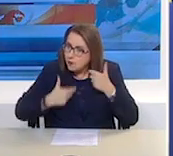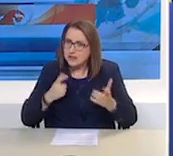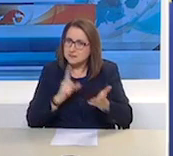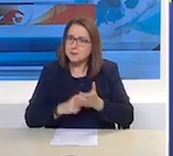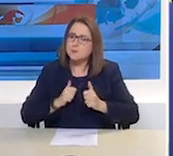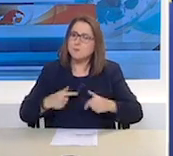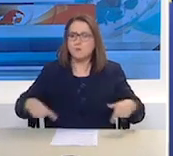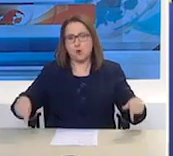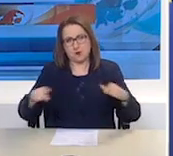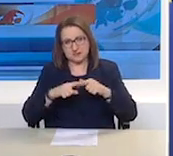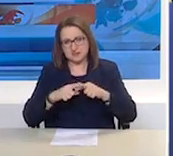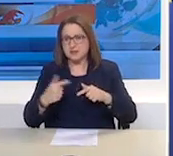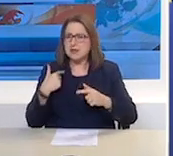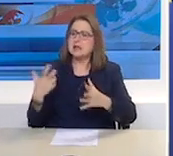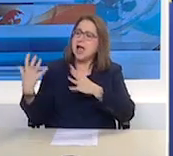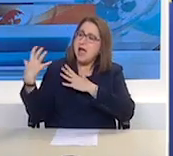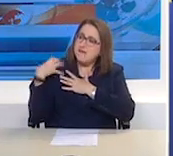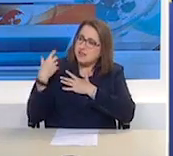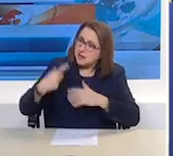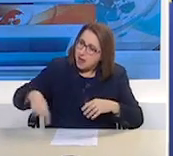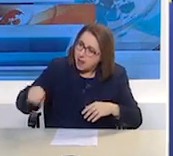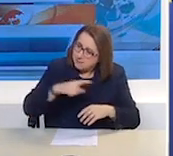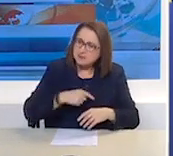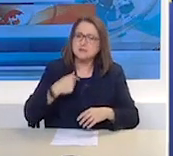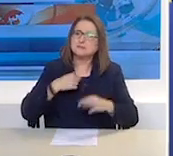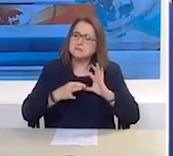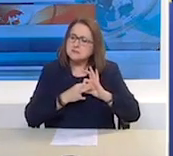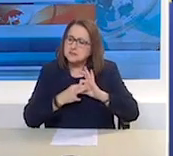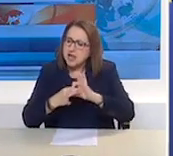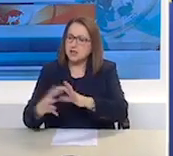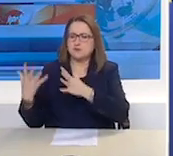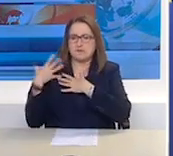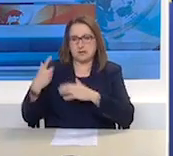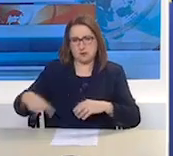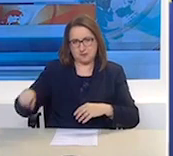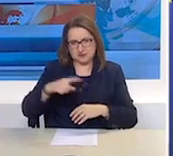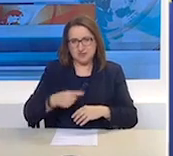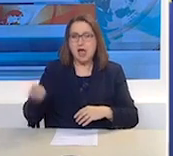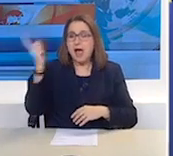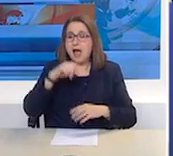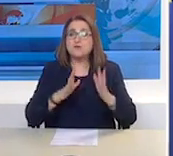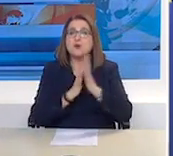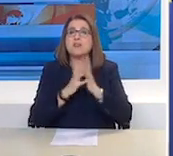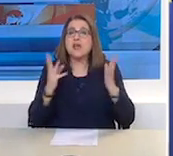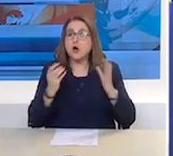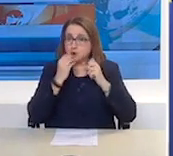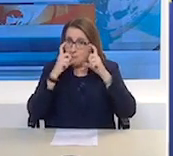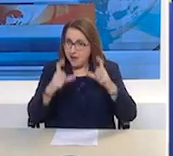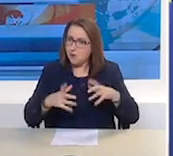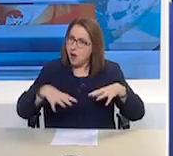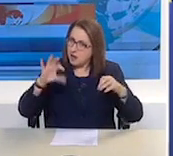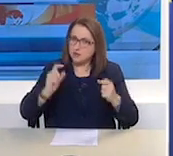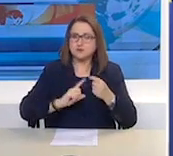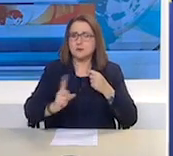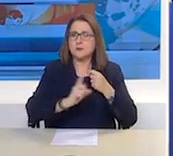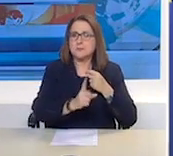κάνουμε και σε αυτή τη δεύτερη φάση αποκλιμάκωσης των μέτρων. Από αύριο Δευτέρα 18 Μαΐου επιτρέπονται, όπως γνωρίζετε, οι μετακινήσεις